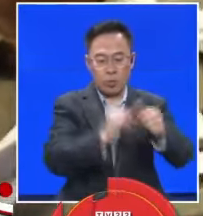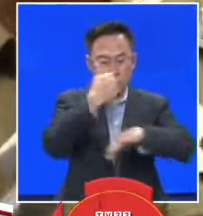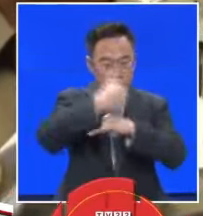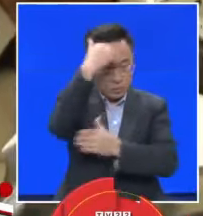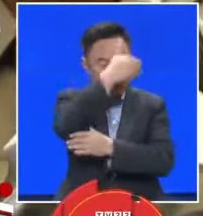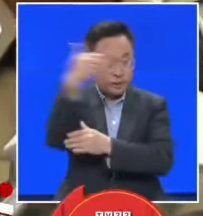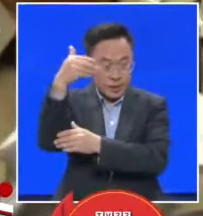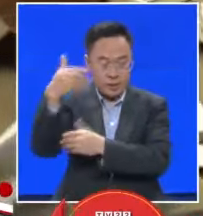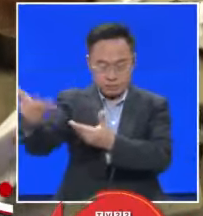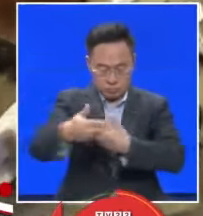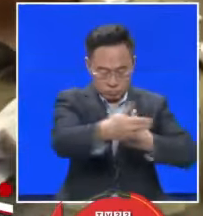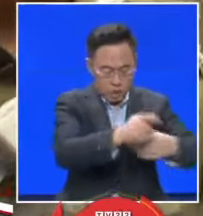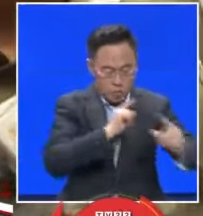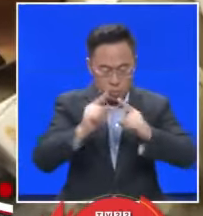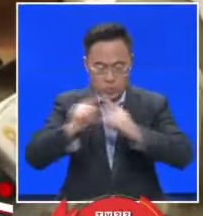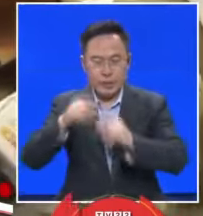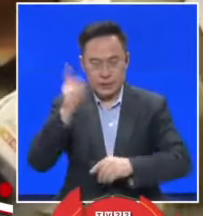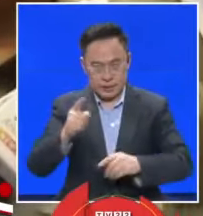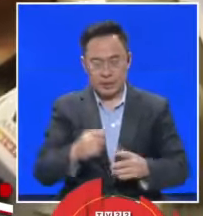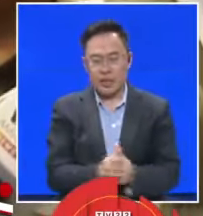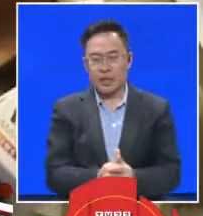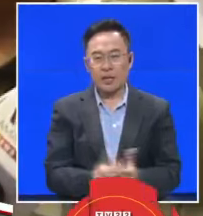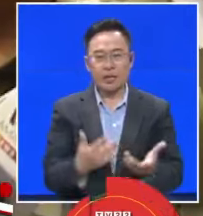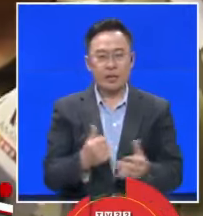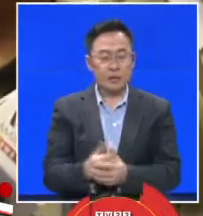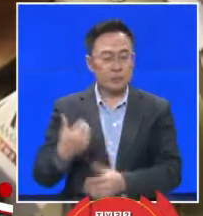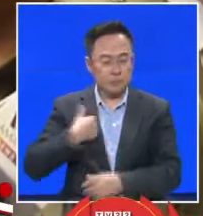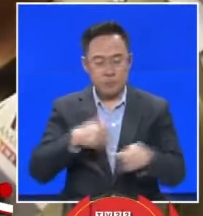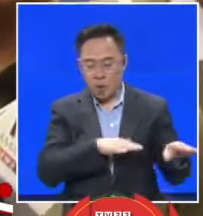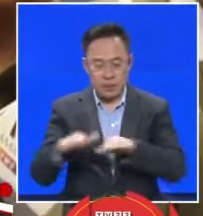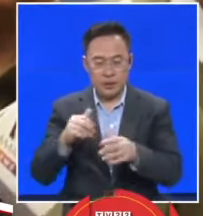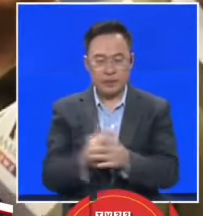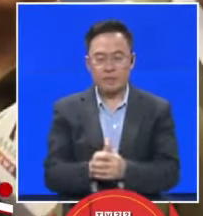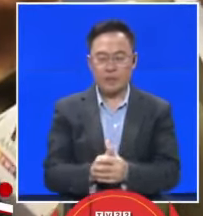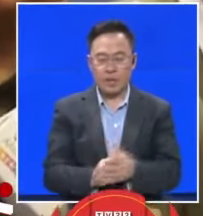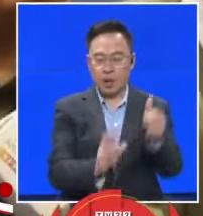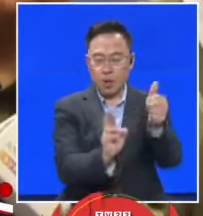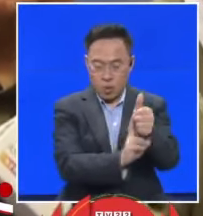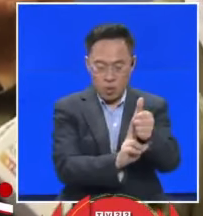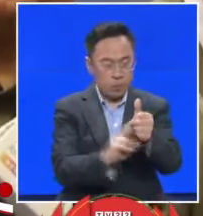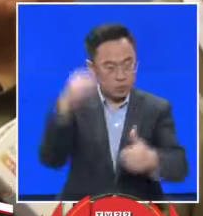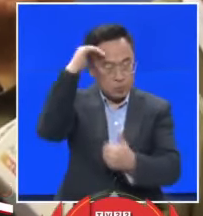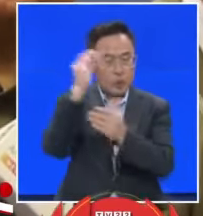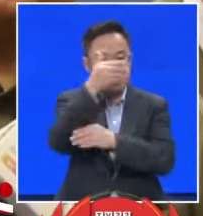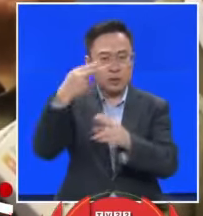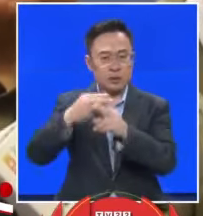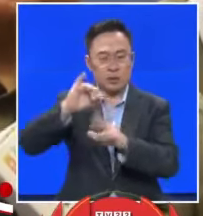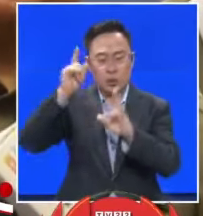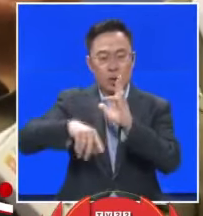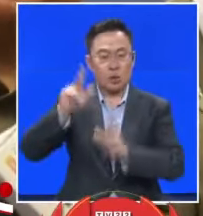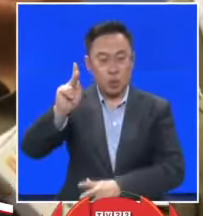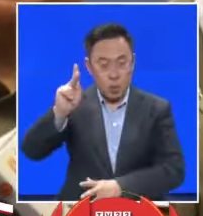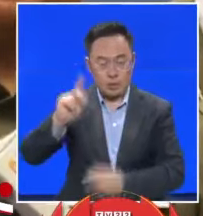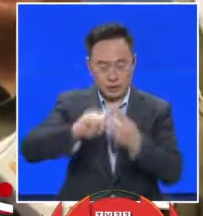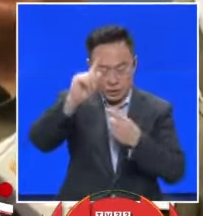ถ้าบ่ายก็อีกปั๊บเดียวเนี่ยนะท่านผู้ชมครับก็จะมีทั้งบิ๊กเต่าพลตรีจรูญเกียรติด้วยบอกถ้าเป็นอย่างนี้พี่น้องประชาชนเขาจะเชื่อถือได้ยังไงถ้าตำรวจยังทะเล